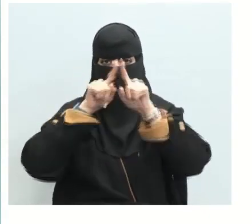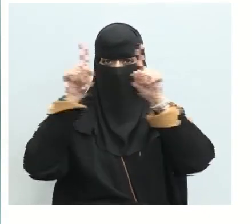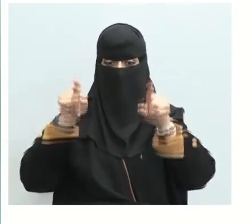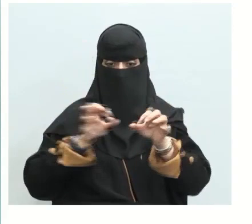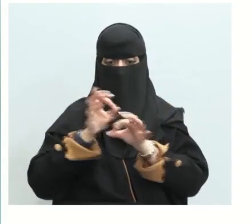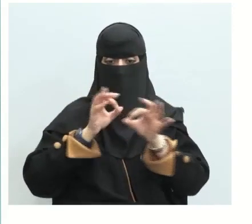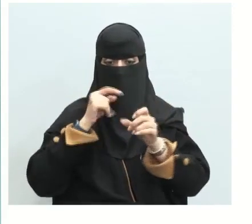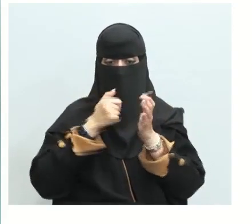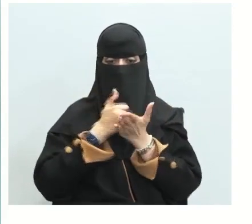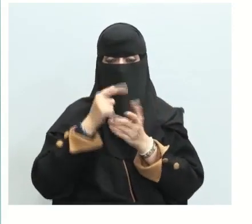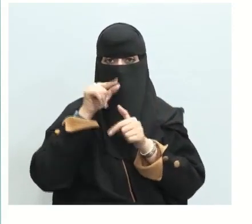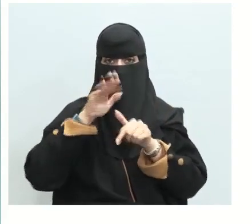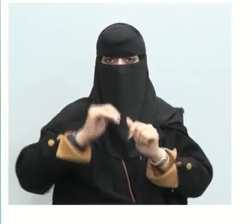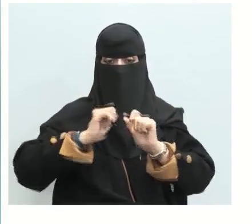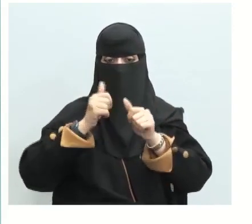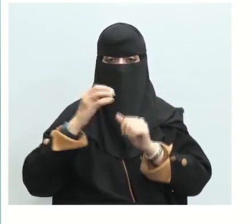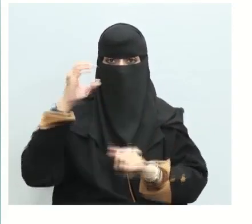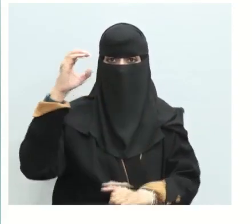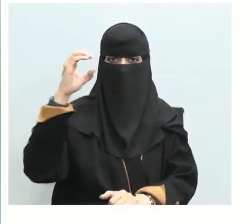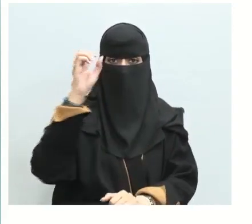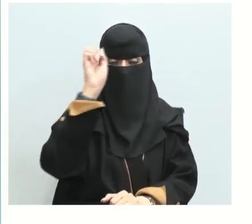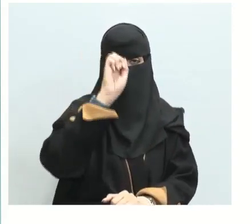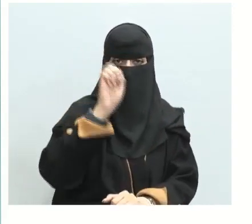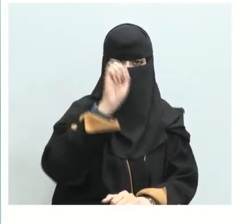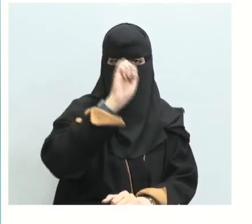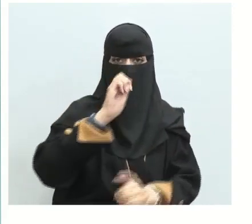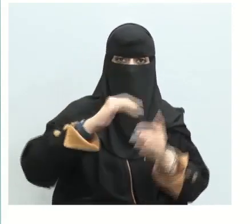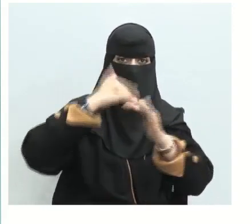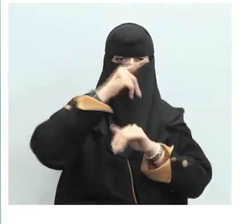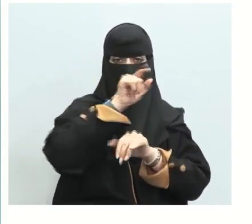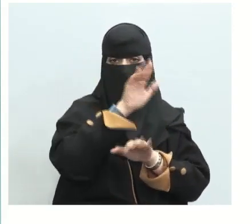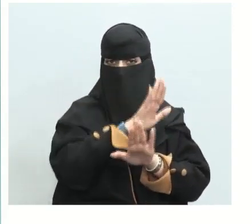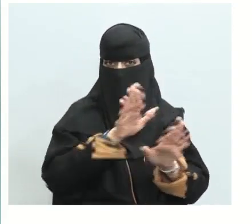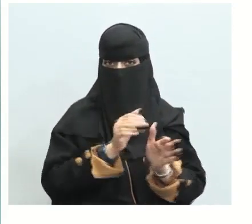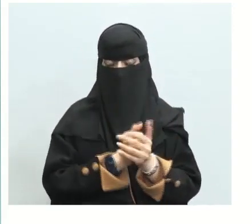صفحات التنسيق النمطية، يمكن وضعها في ملف CSS خارجي فقط.